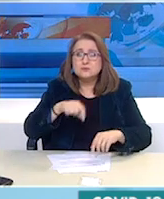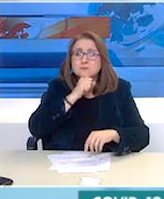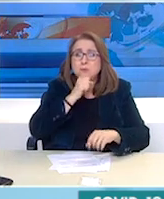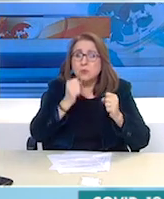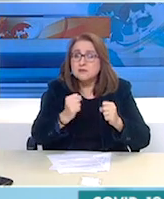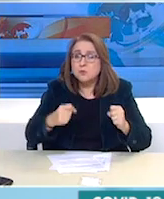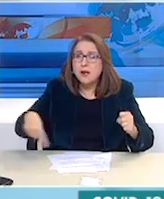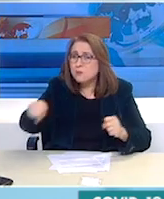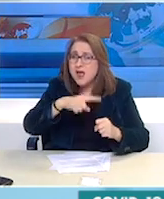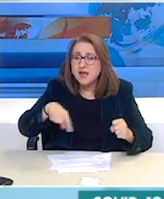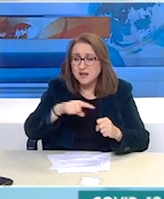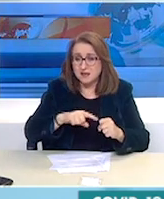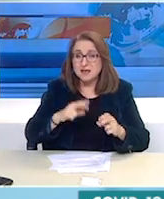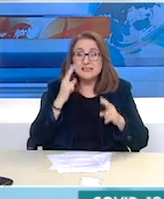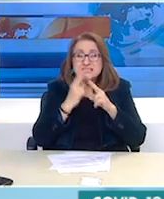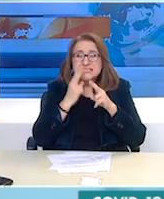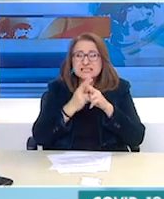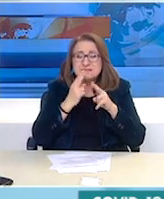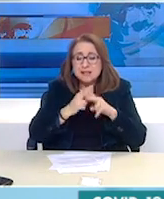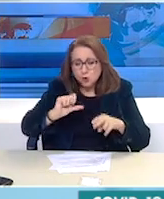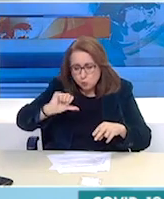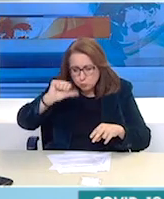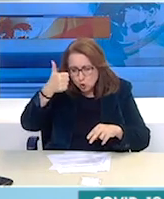ζωής. Αυτό πρέπει να είναι ξεκάθαρο προς όλους.